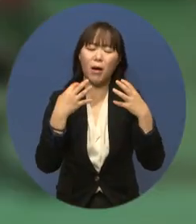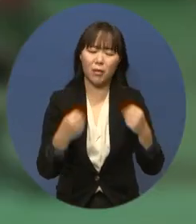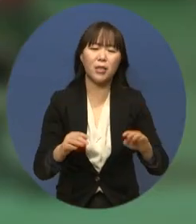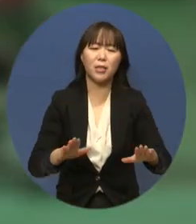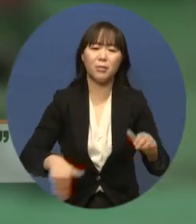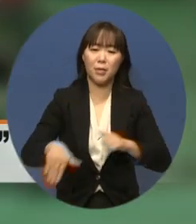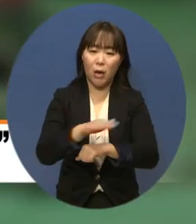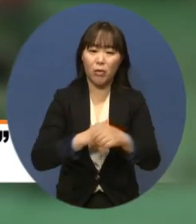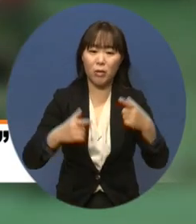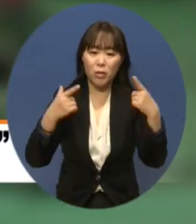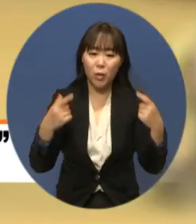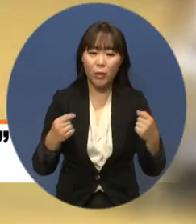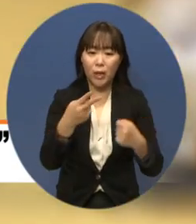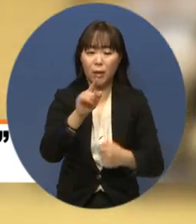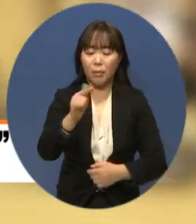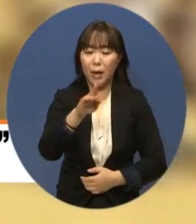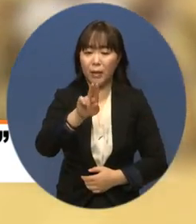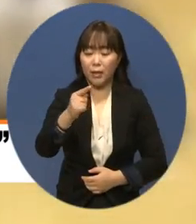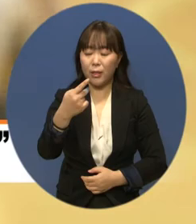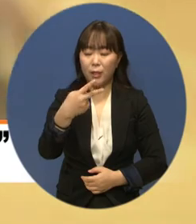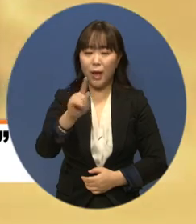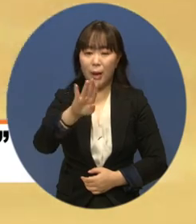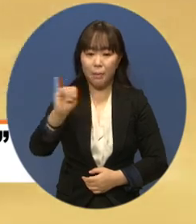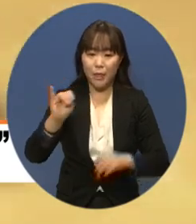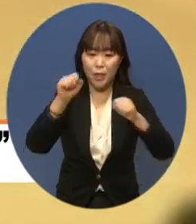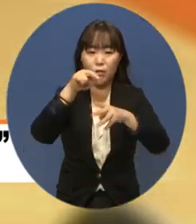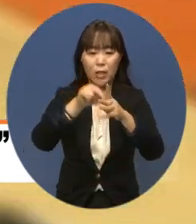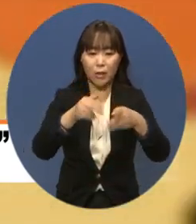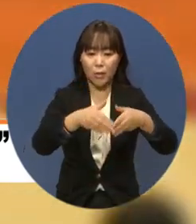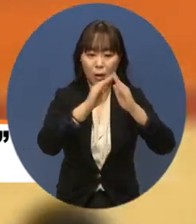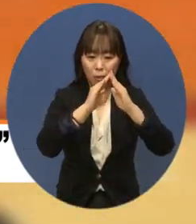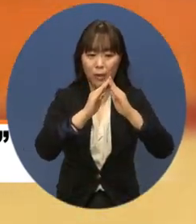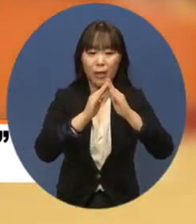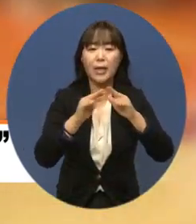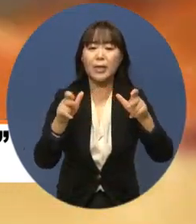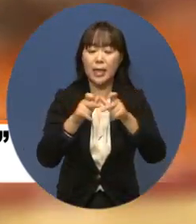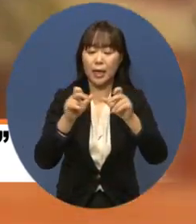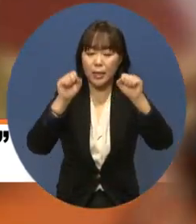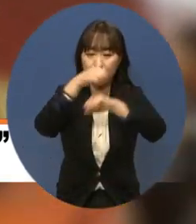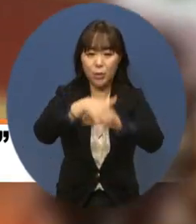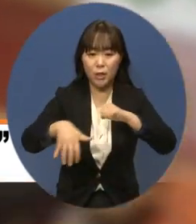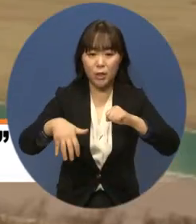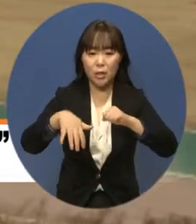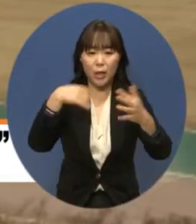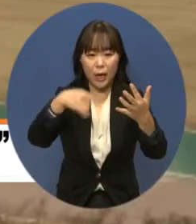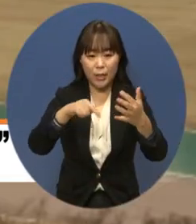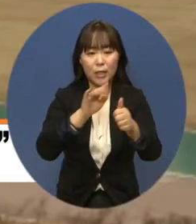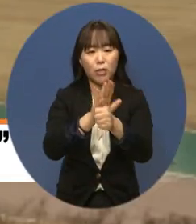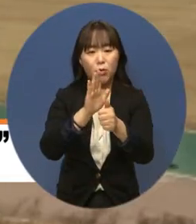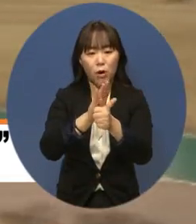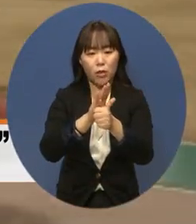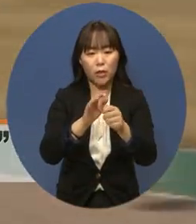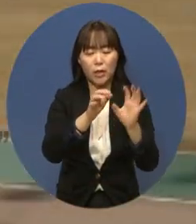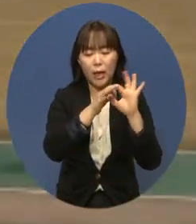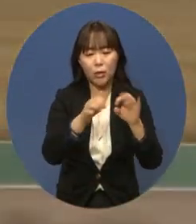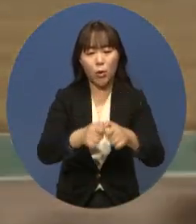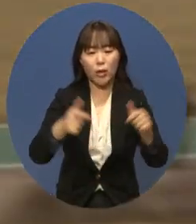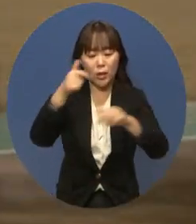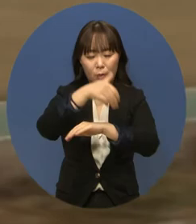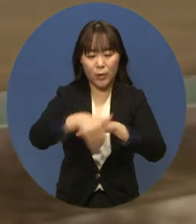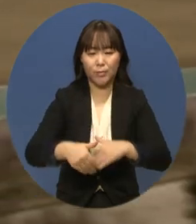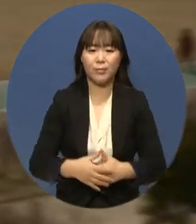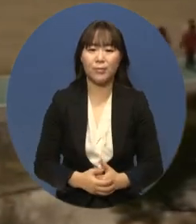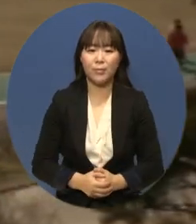현실인 만큼 반 답이 체육 센터 건립과 장애인 스포츠 광자 지원 등의 계속 확대해 나갈 예정 이라고 밝혔습니다